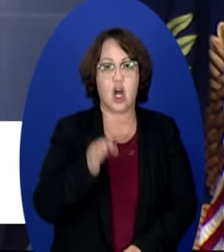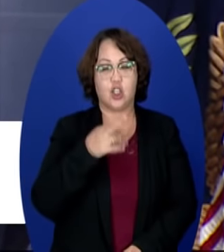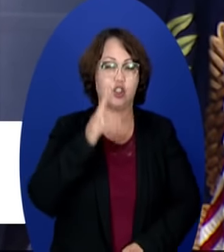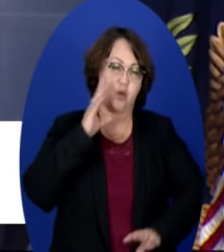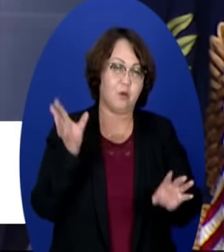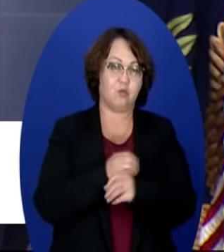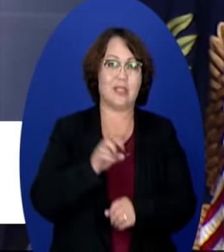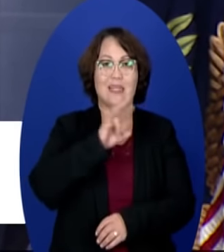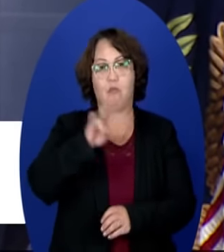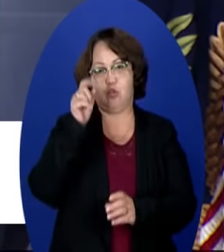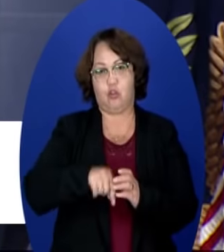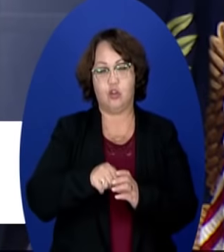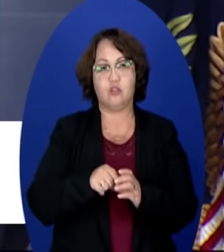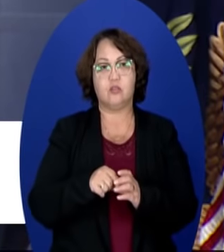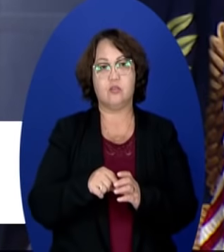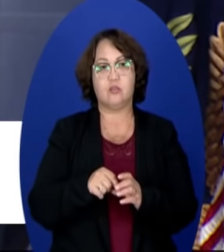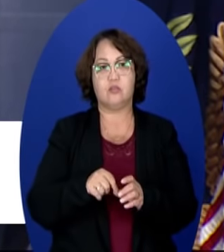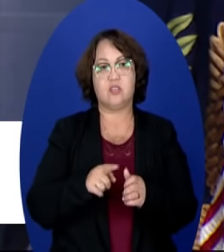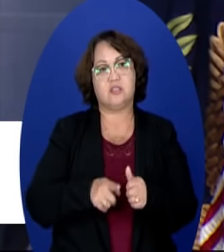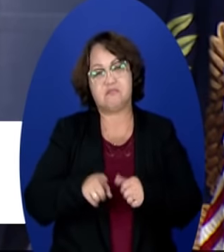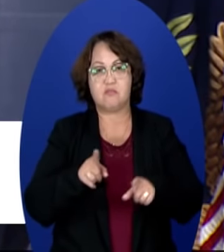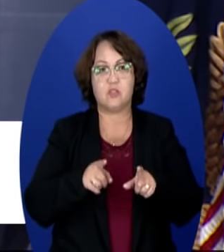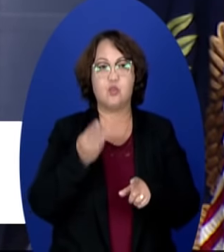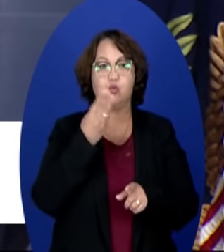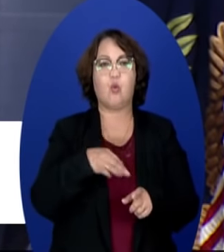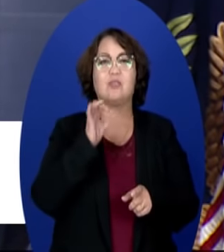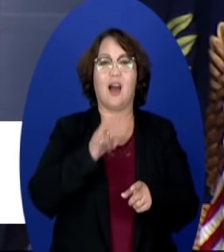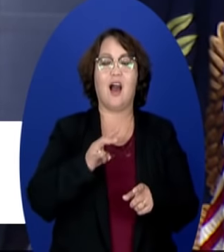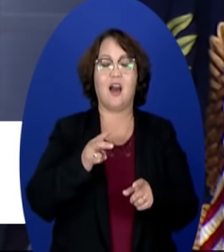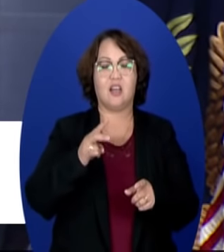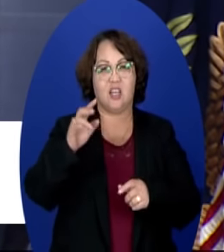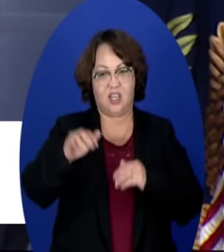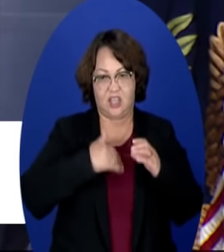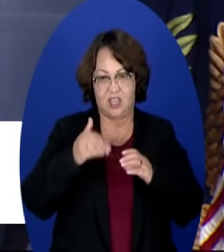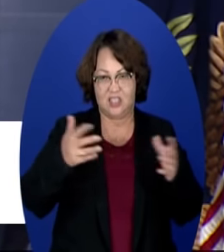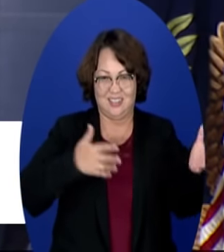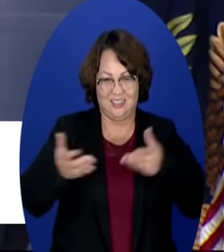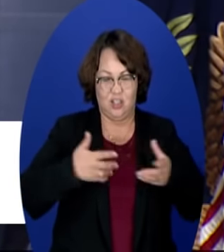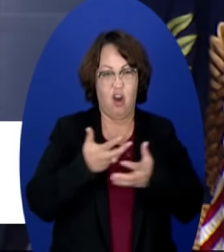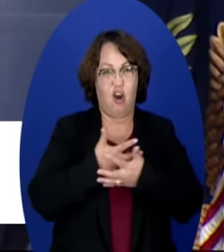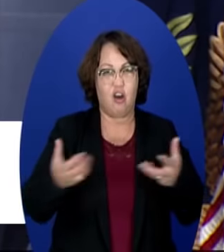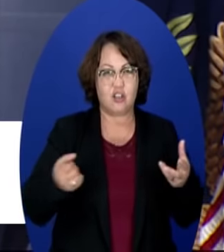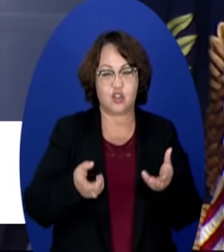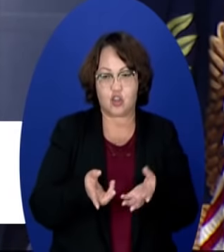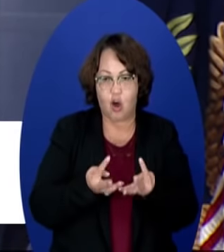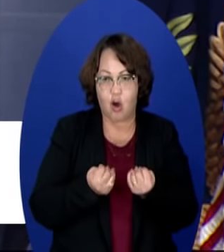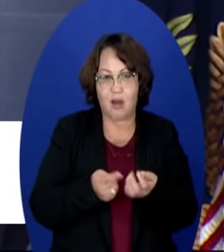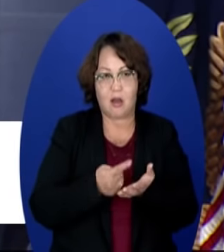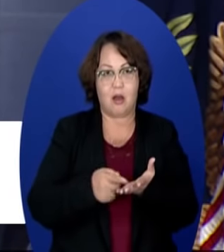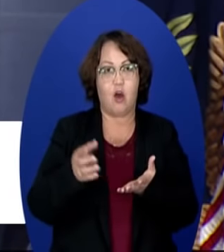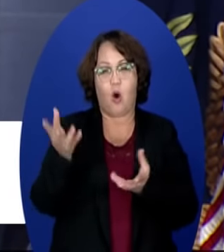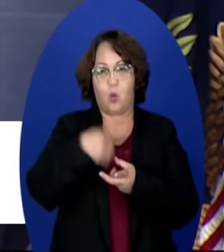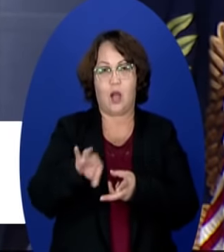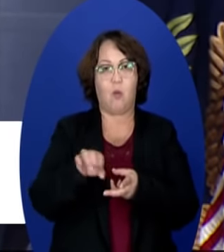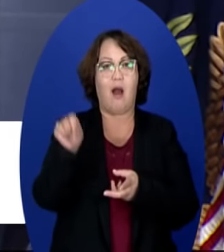байгуулсан намын дотоод сунгааны үеэрч шуудангаар илгээсэн олон 10 мянган саналыг тооллоход хамруулаагүй алдаа завхрал гарч ирснийг сануулж